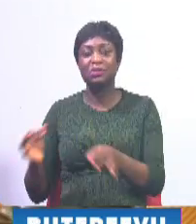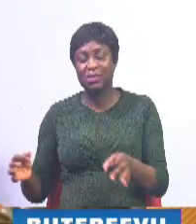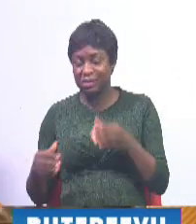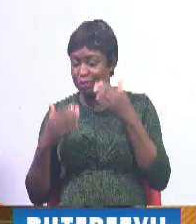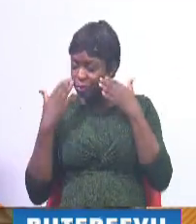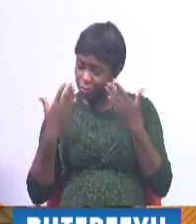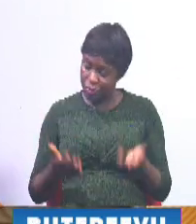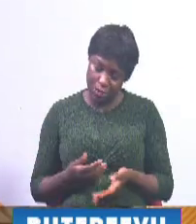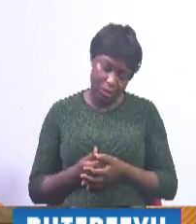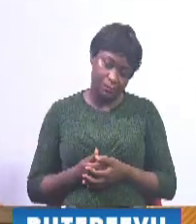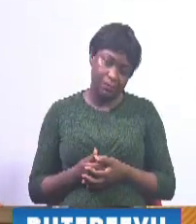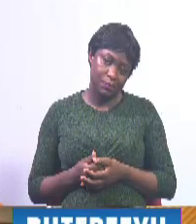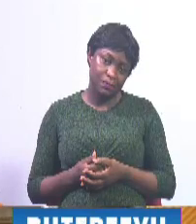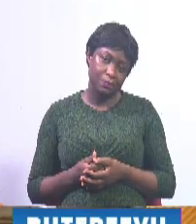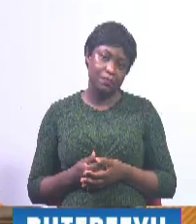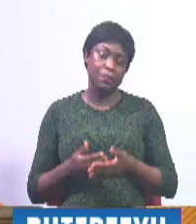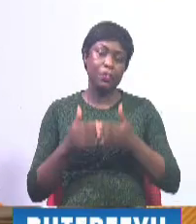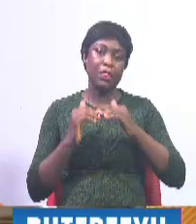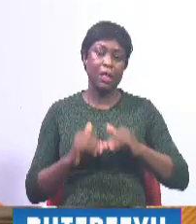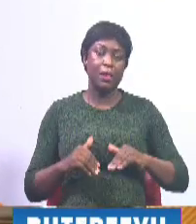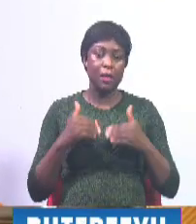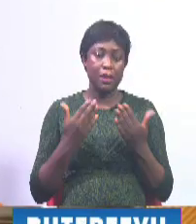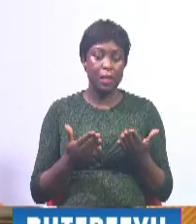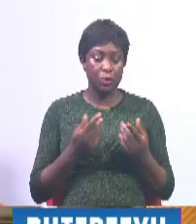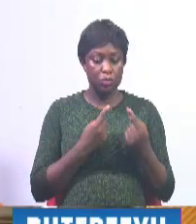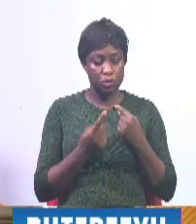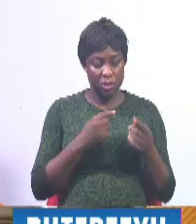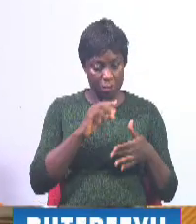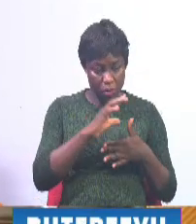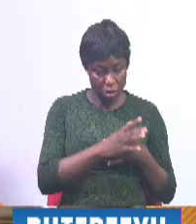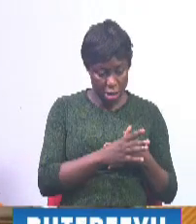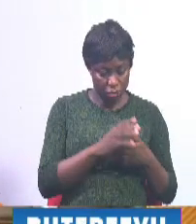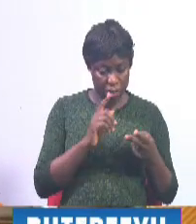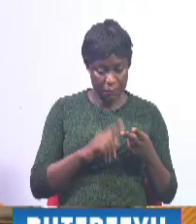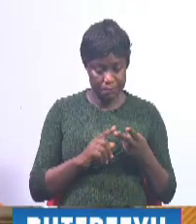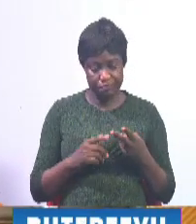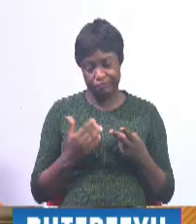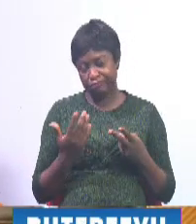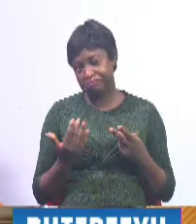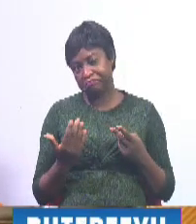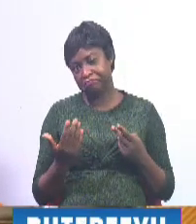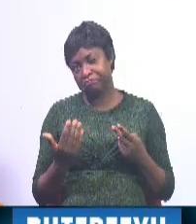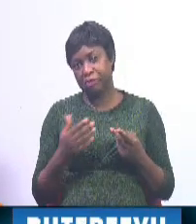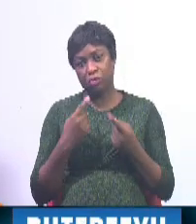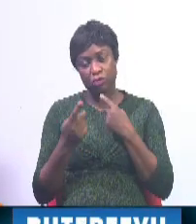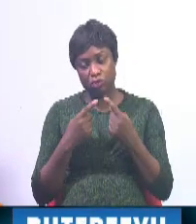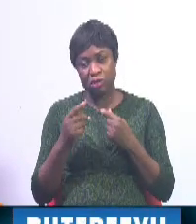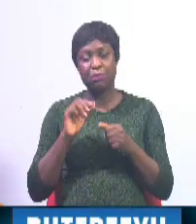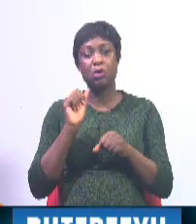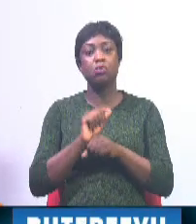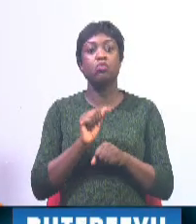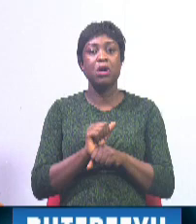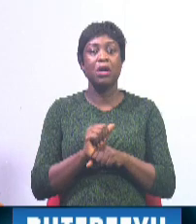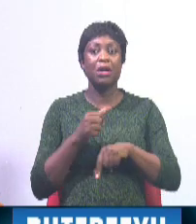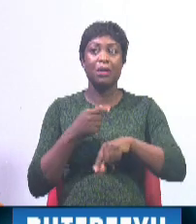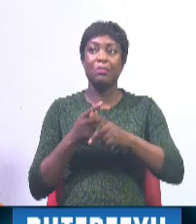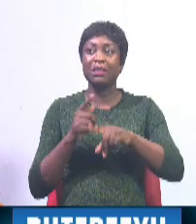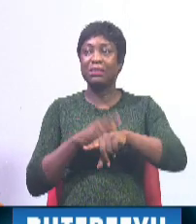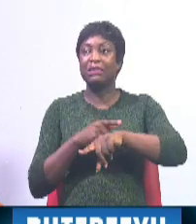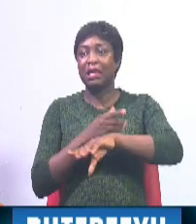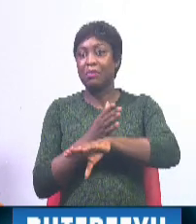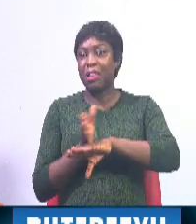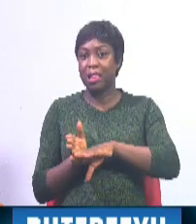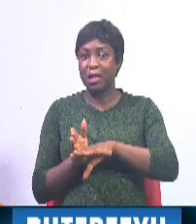waliwo ensonga ey'emirimu tutogedde ku yakalica tugendeko no ku nsonga y'emirimu niyakadde katugenzeeko